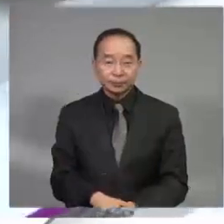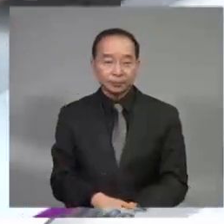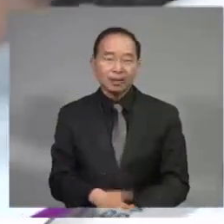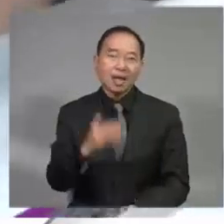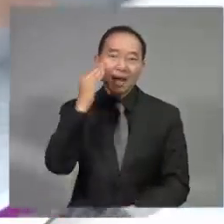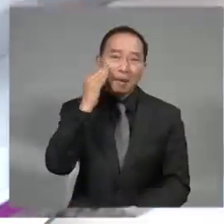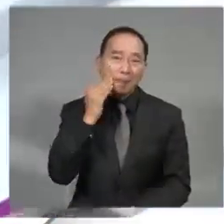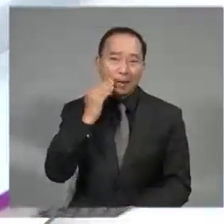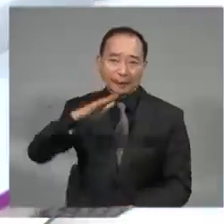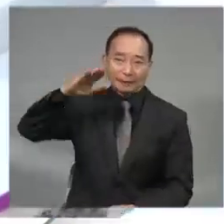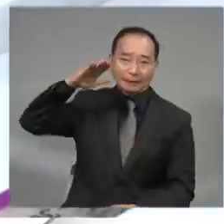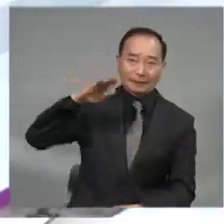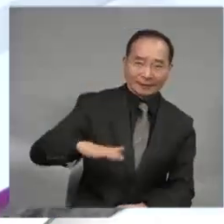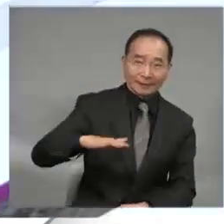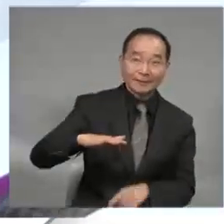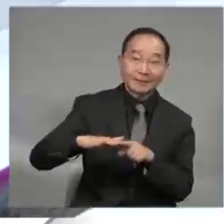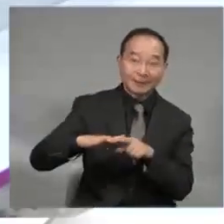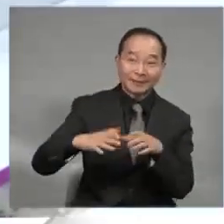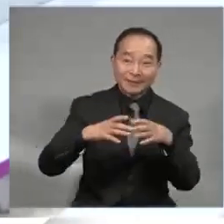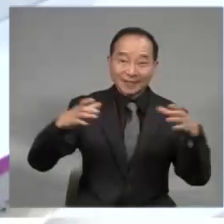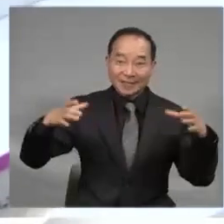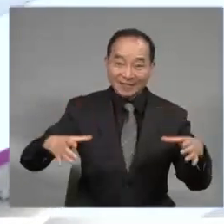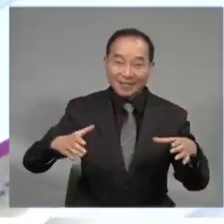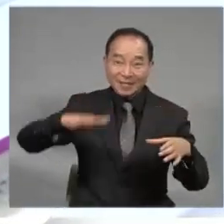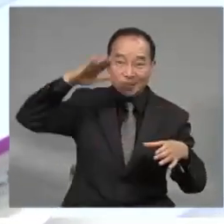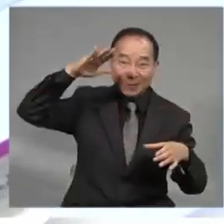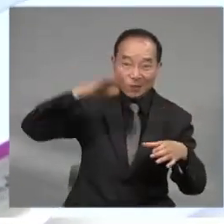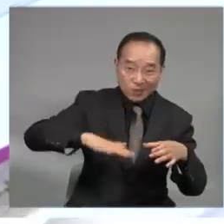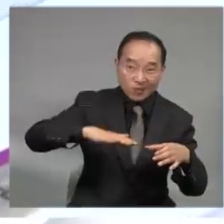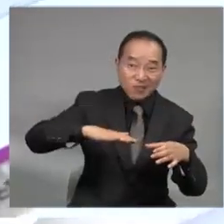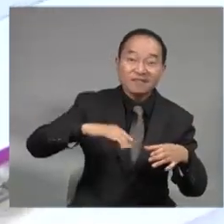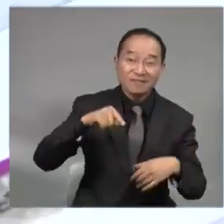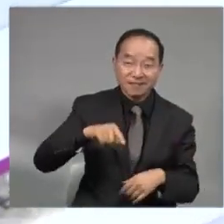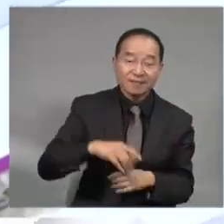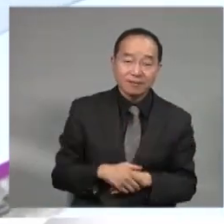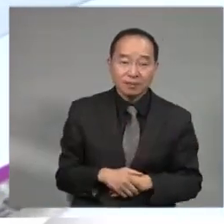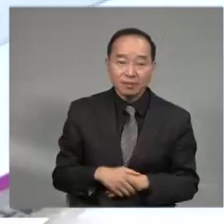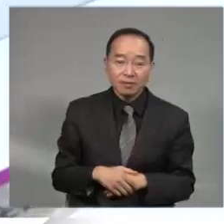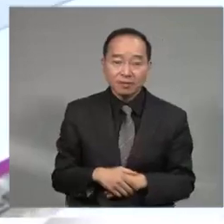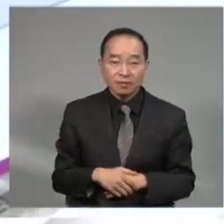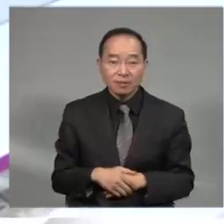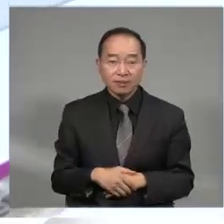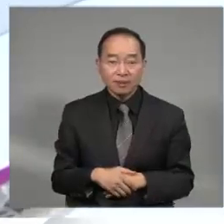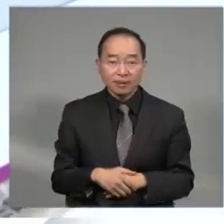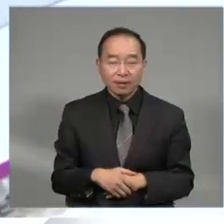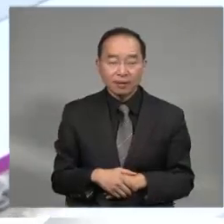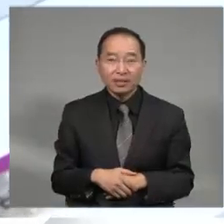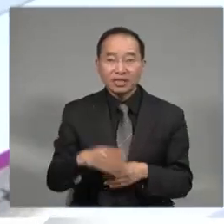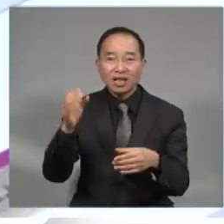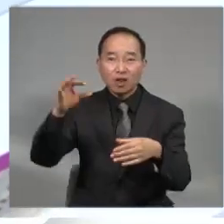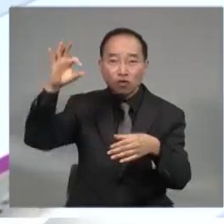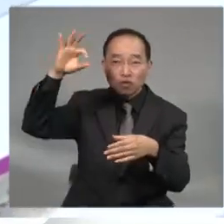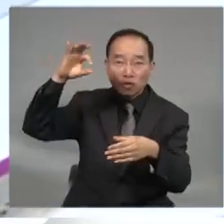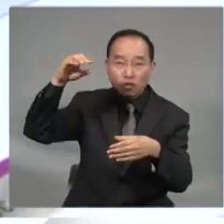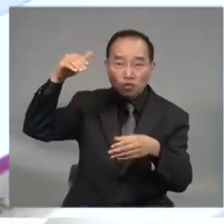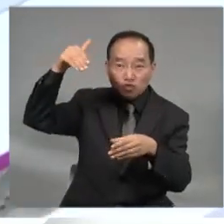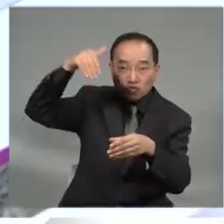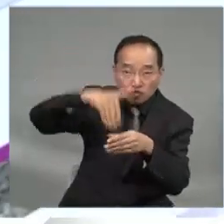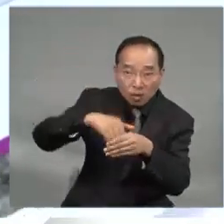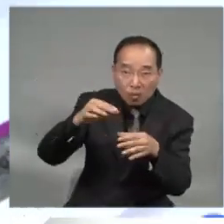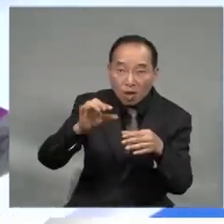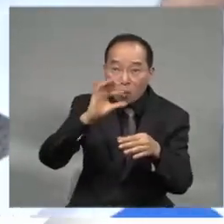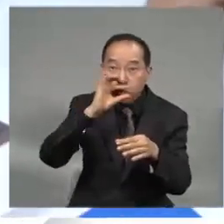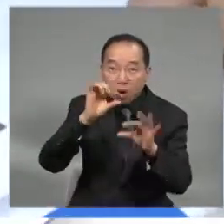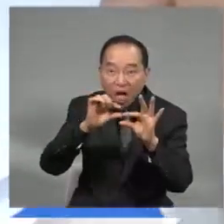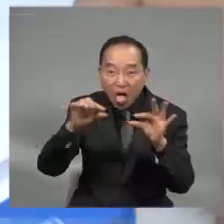파란색 특별한 스티커를 네, 지금 특수공인지를 부착하고 네네. 있는데요. 지금 이제 투입구 저게 관내 사전 투표함인데요. 관내